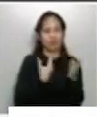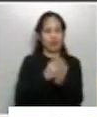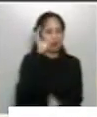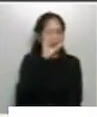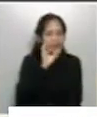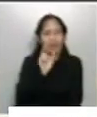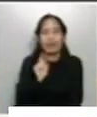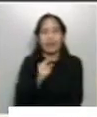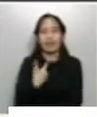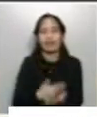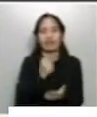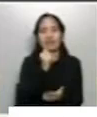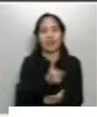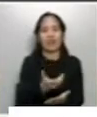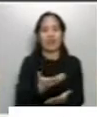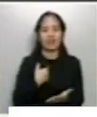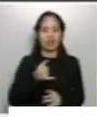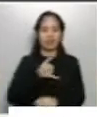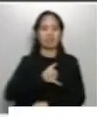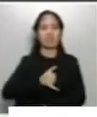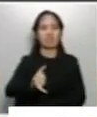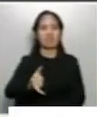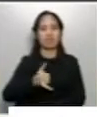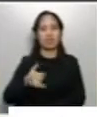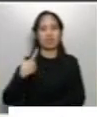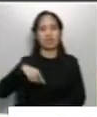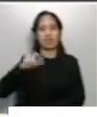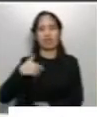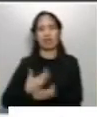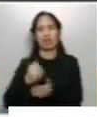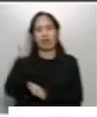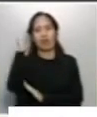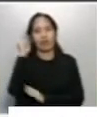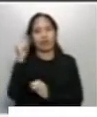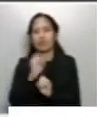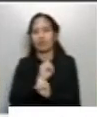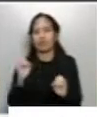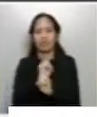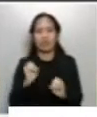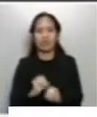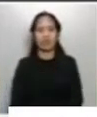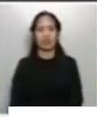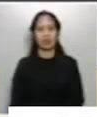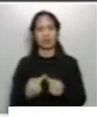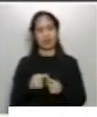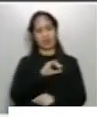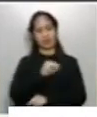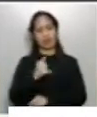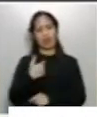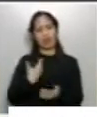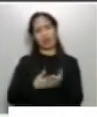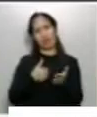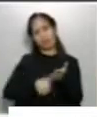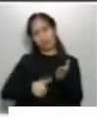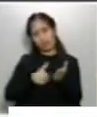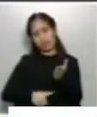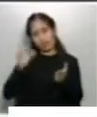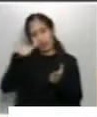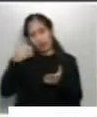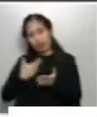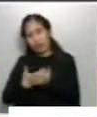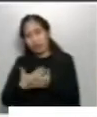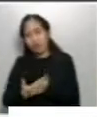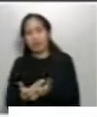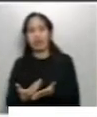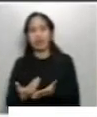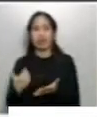านแค่จะไปศาลยังไม่มีค่ารบแต่บางครั้งน่ะมันต้องเป็นหนี้โดยเ